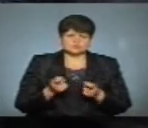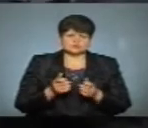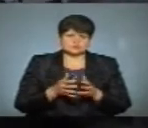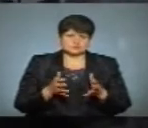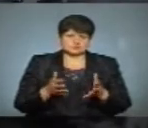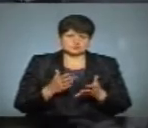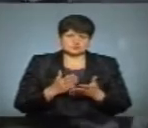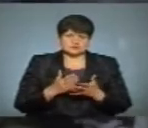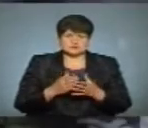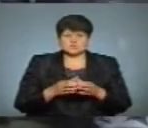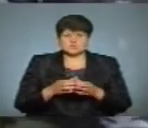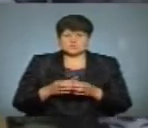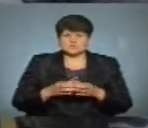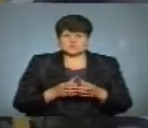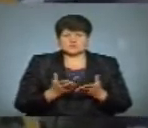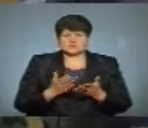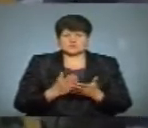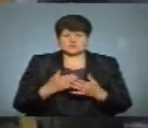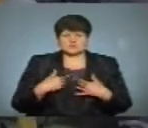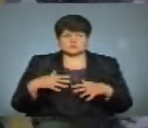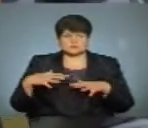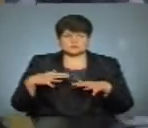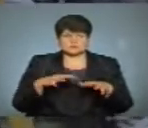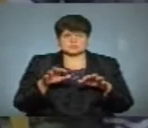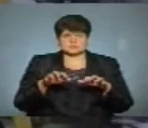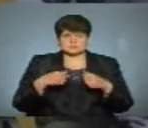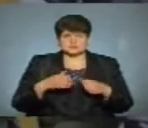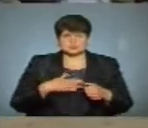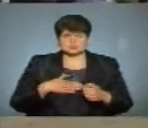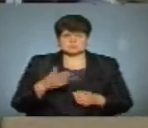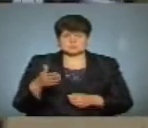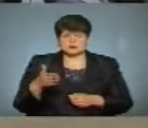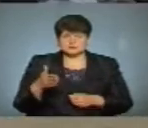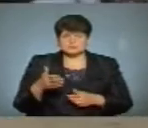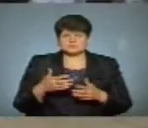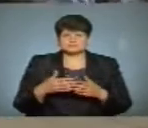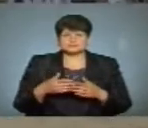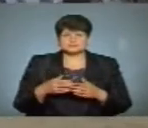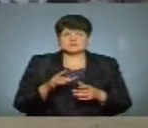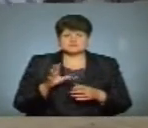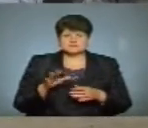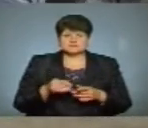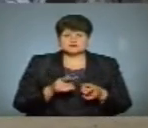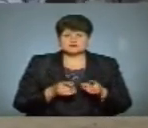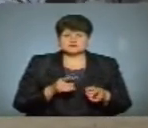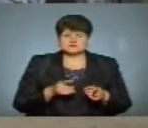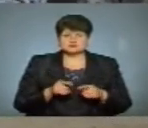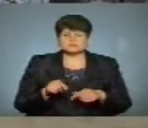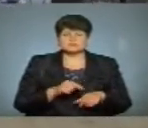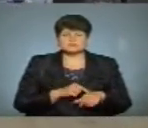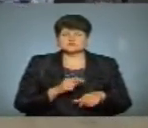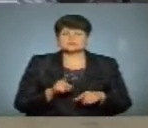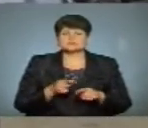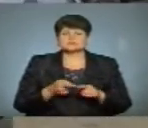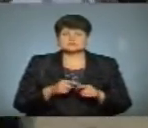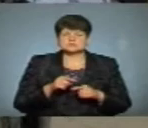є груп, які мають нас атакувати і, в принципі, забрати наш прапор. Максимально вдягнутися реалістично, тобто, щоб вони відчували, що це таке,